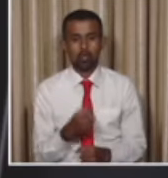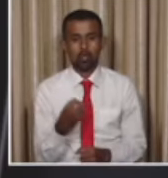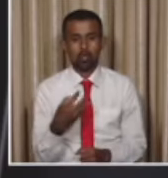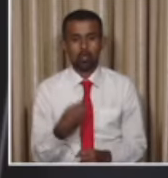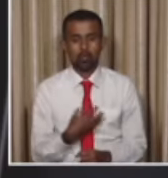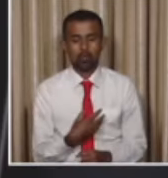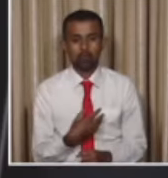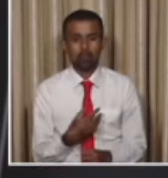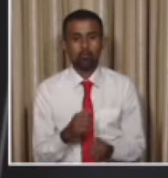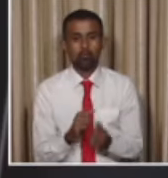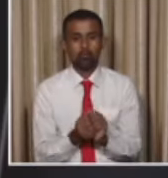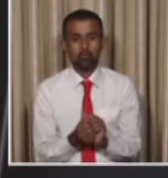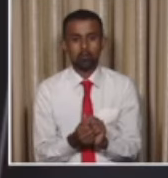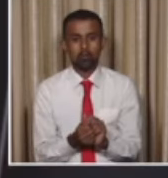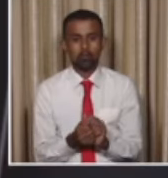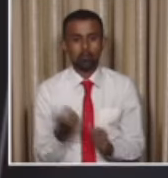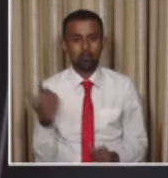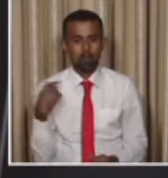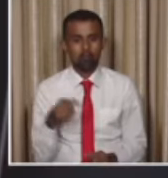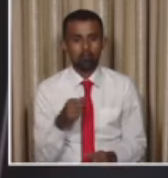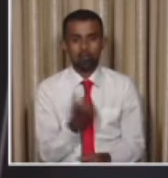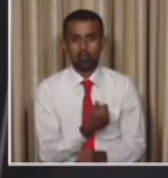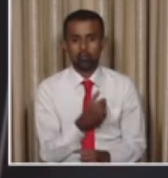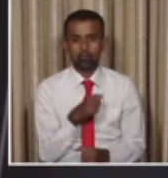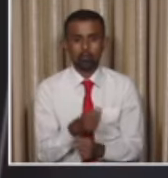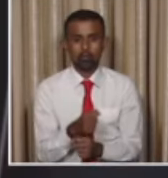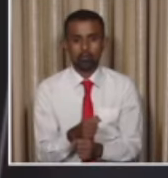ගහලා තියෙන්නේ. දැන් මේ ඇවිල්ලා තියෙන්නේ අලුත් ආණ්ඩුවක්.